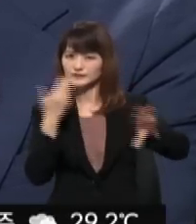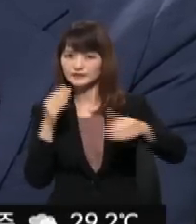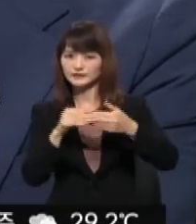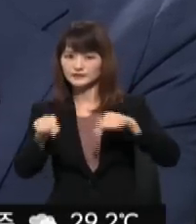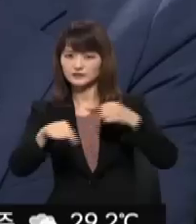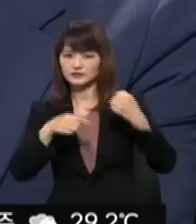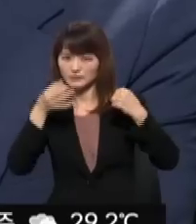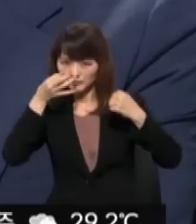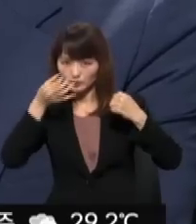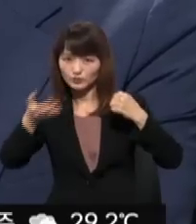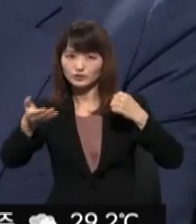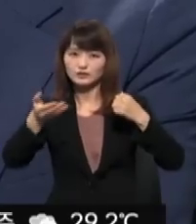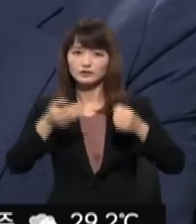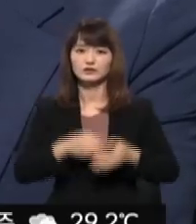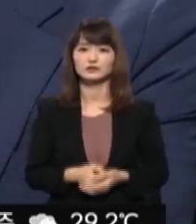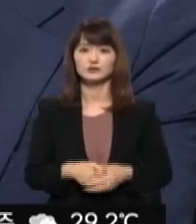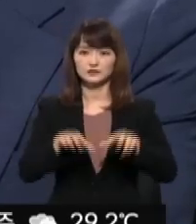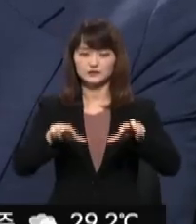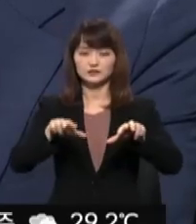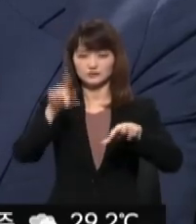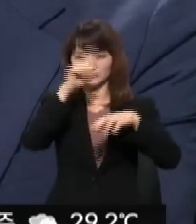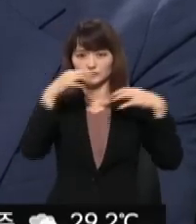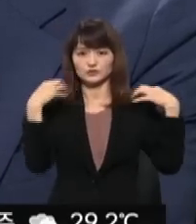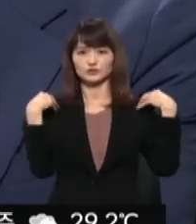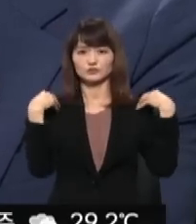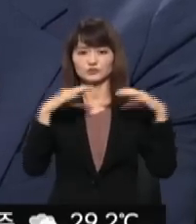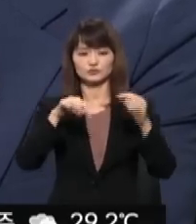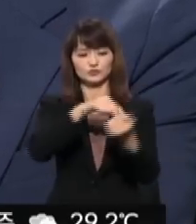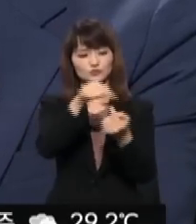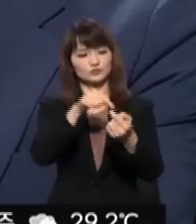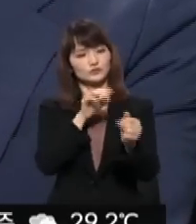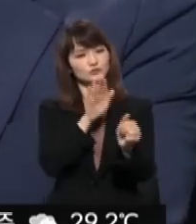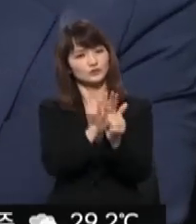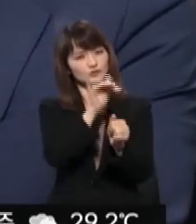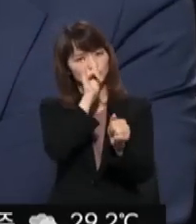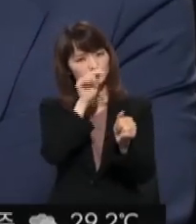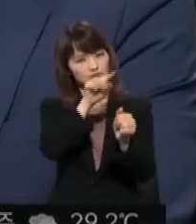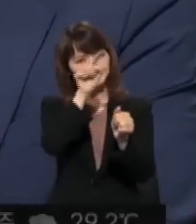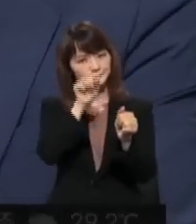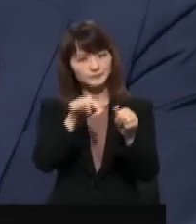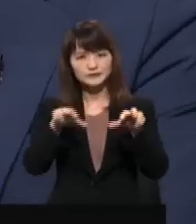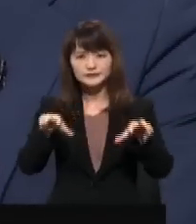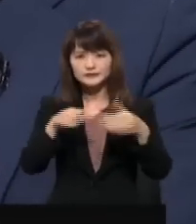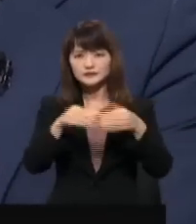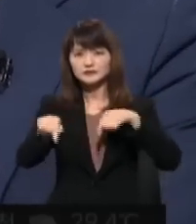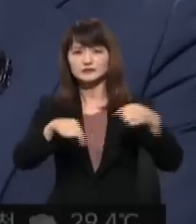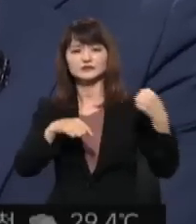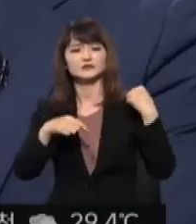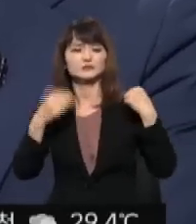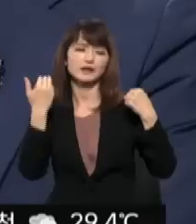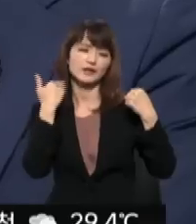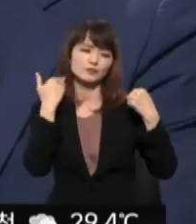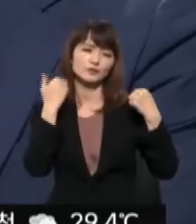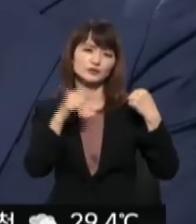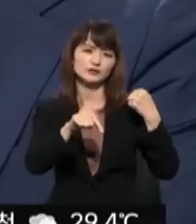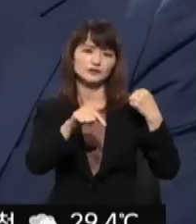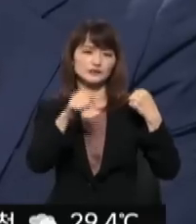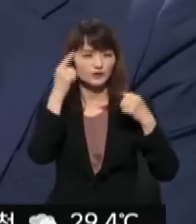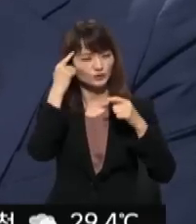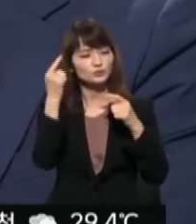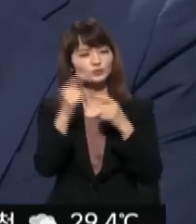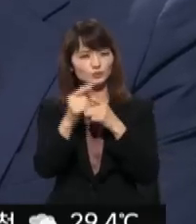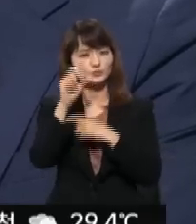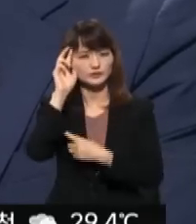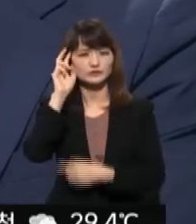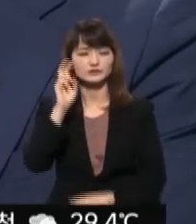리더십을 발휘하면서 현 정부의 국정운영을 뒷받침할 수도 있을까 그럴 만한 리더십이지 현실적으로 별로 안 보인다는 거예요 그게 나는 진짜 고민이